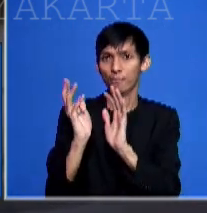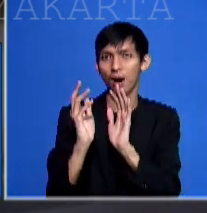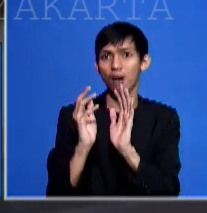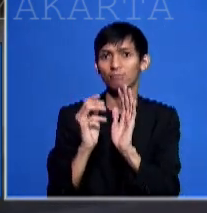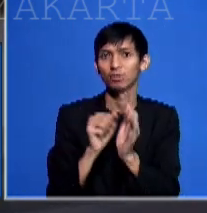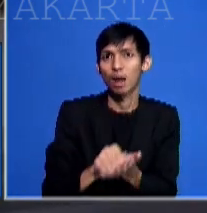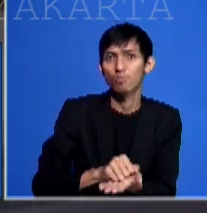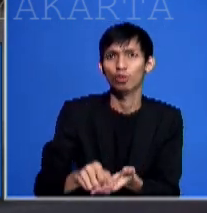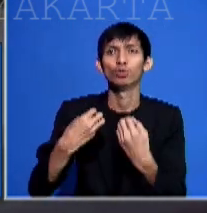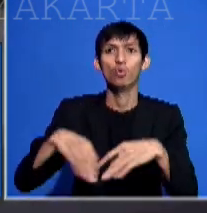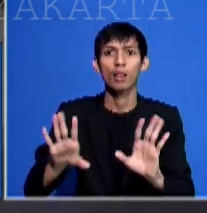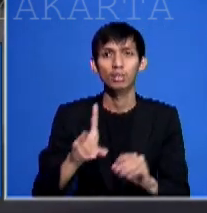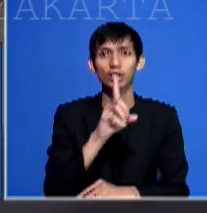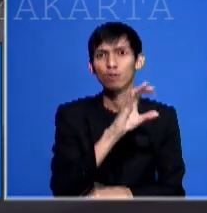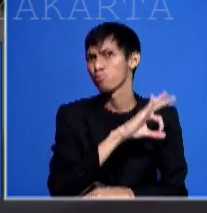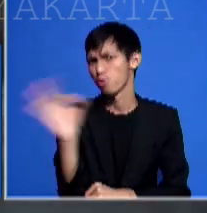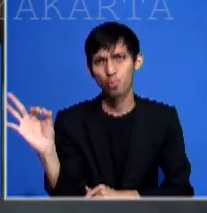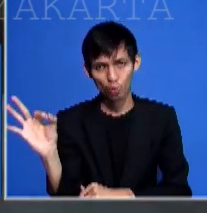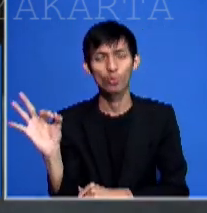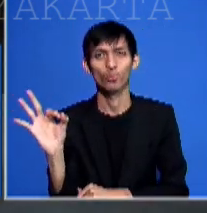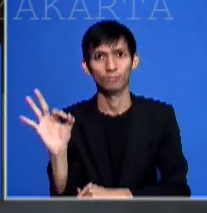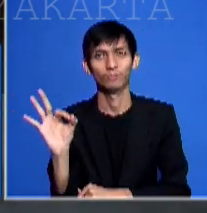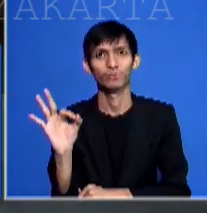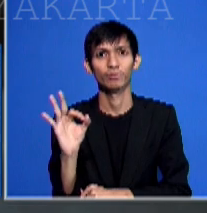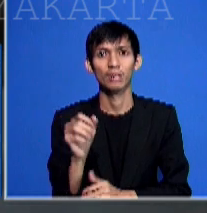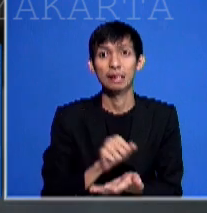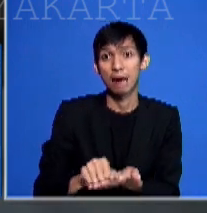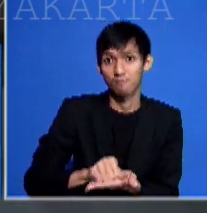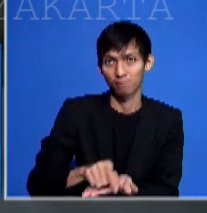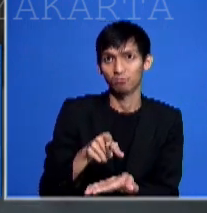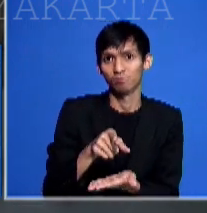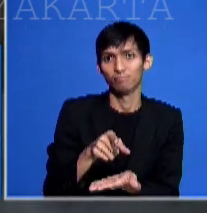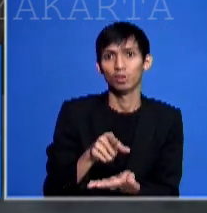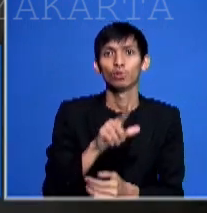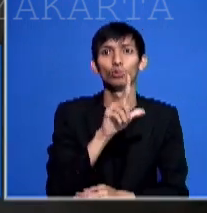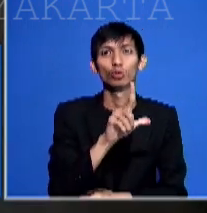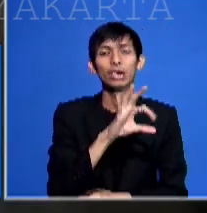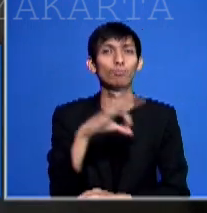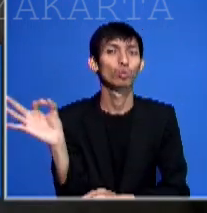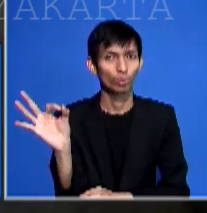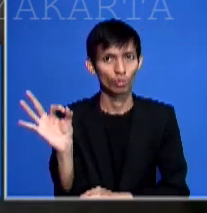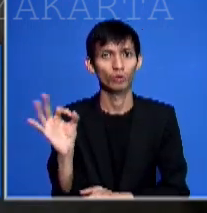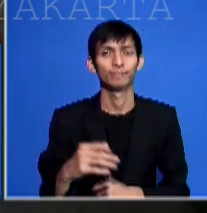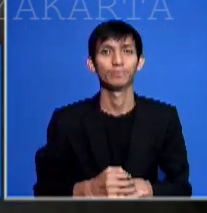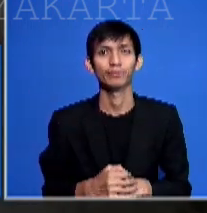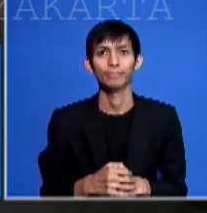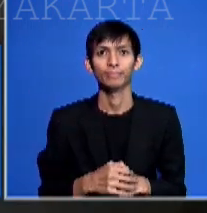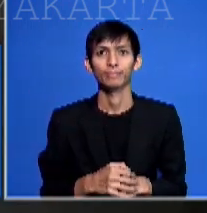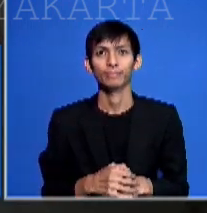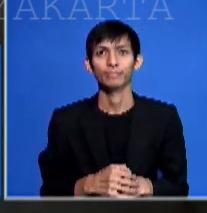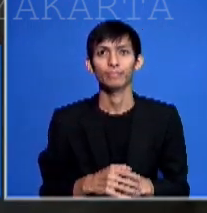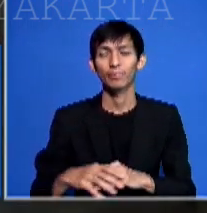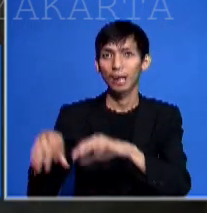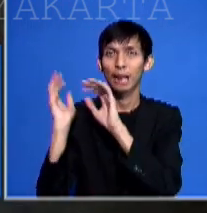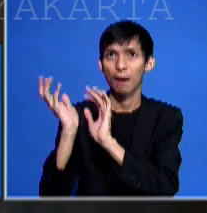dengan harga Rp10.000 sedangkan kelapa yang tidak diparut hanya dijual r.000 per butir tidak hanya dalam bentuk masih buah dan